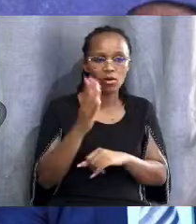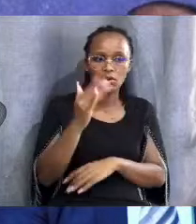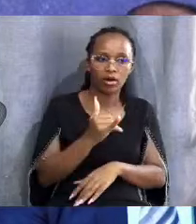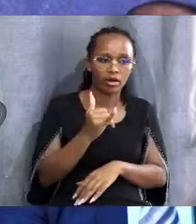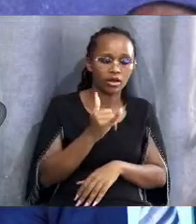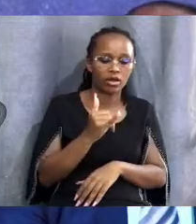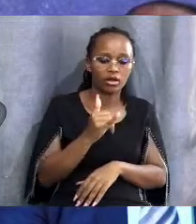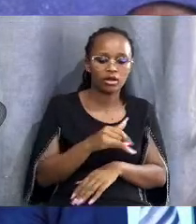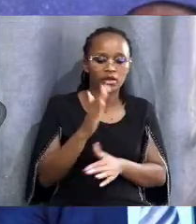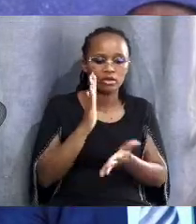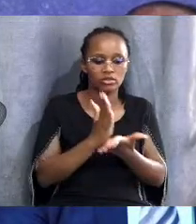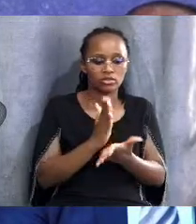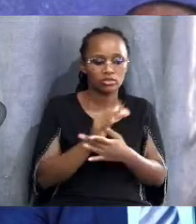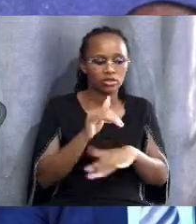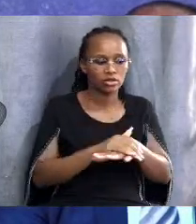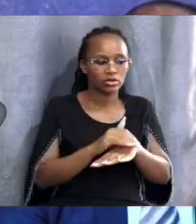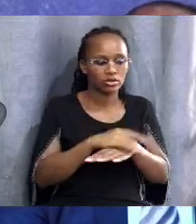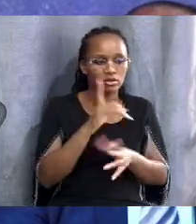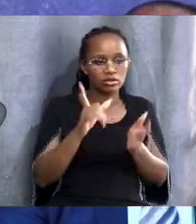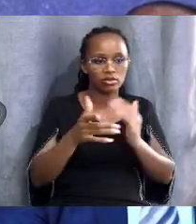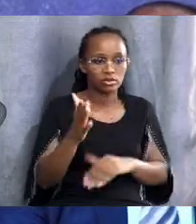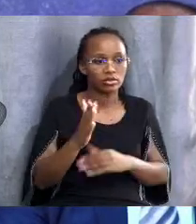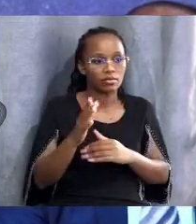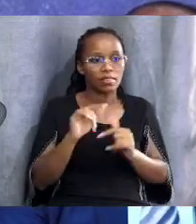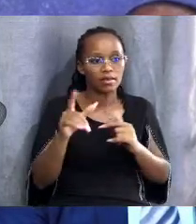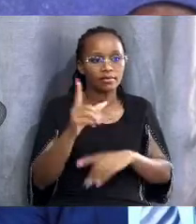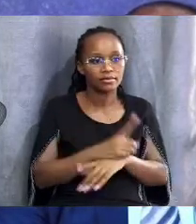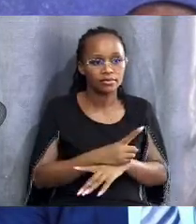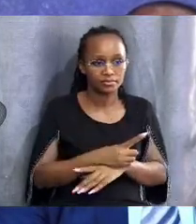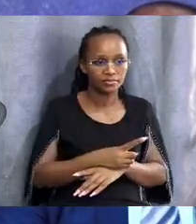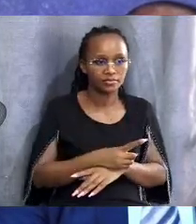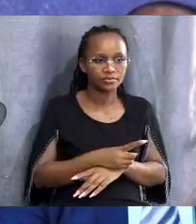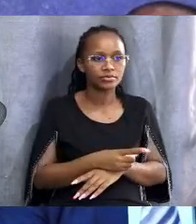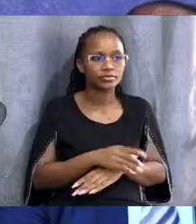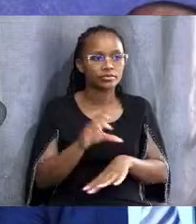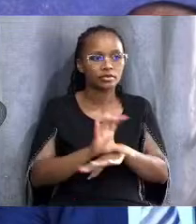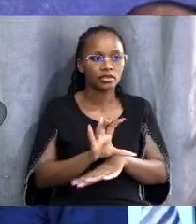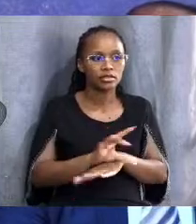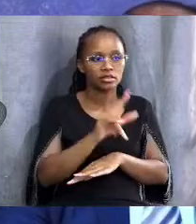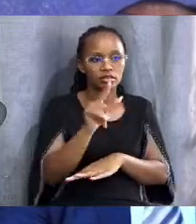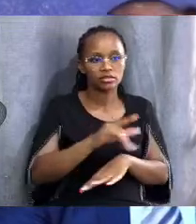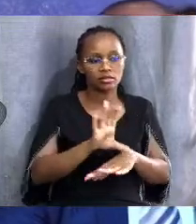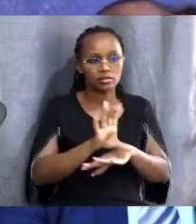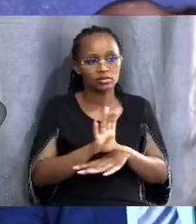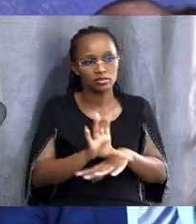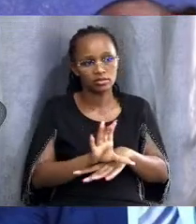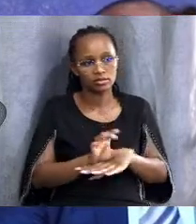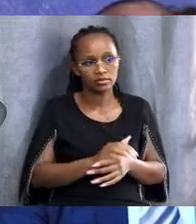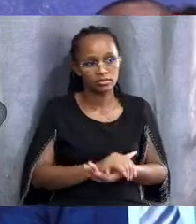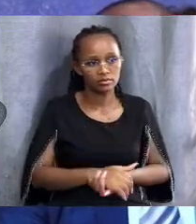sababu amekuwa Mungu mwema. Siku ya leo kama kanisa ya PCEA Zimmerman